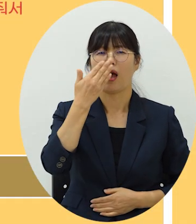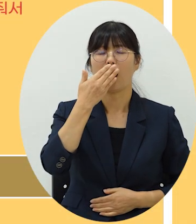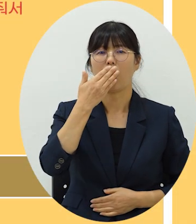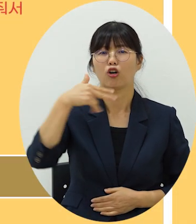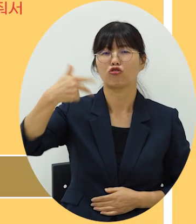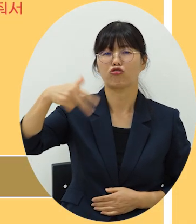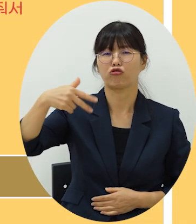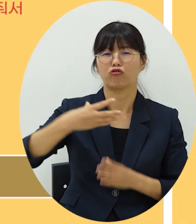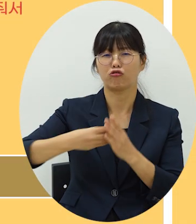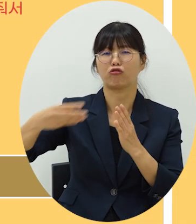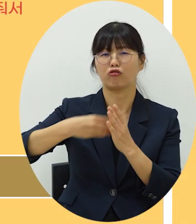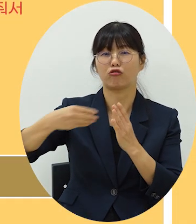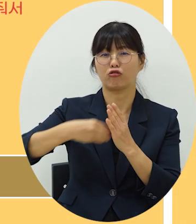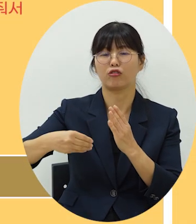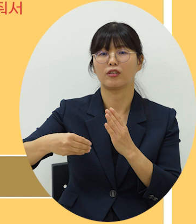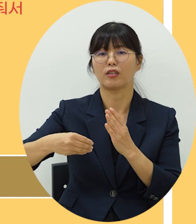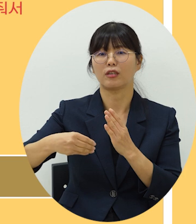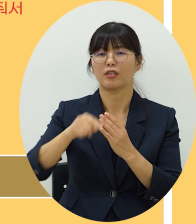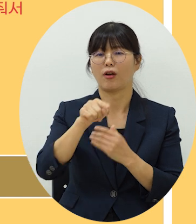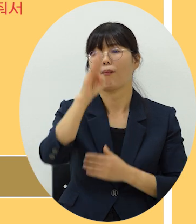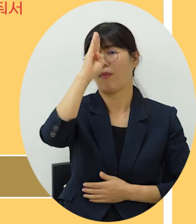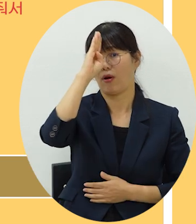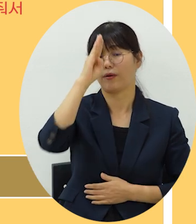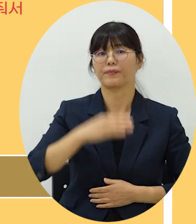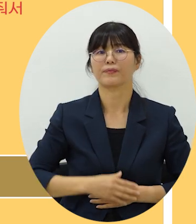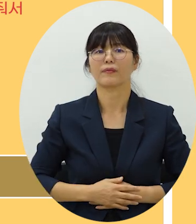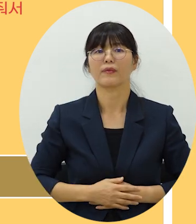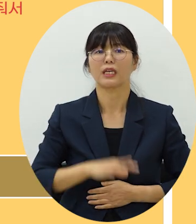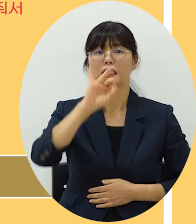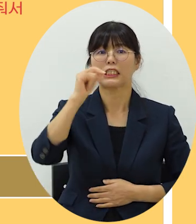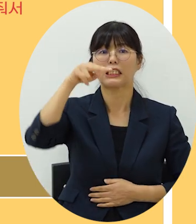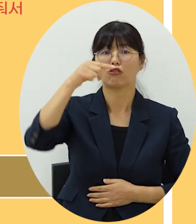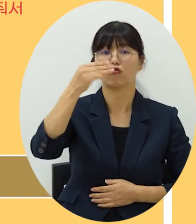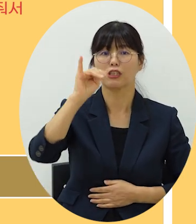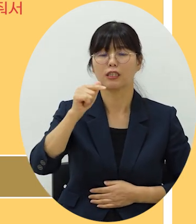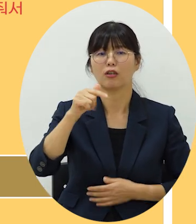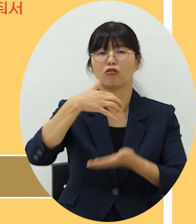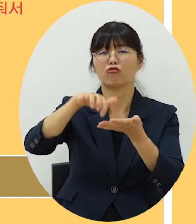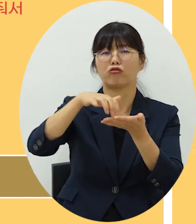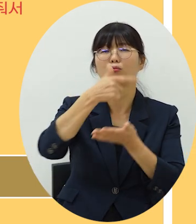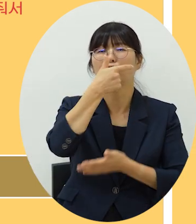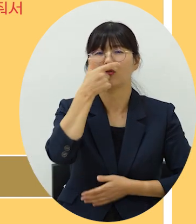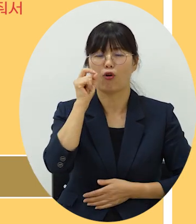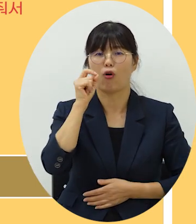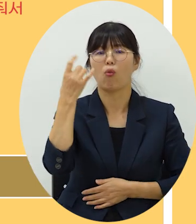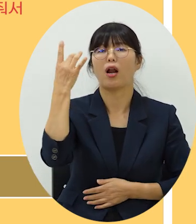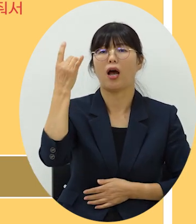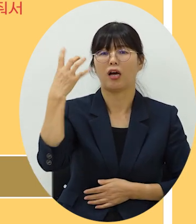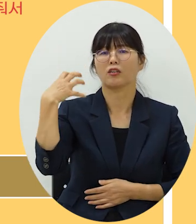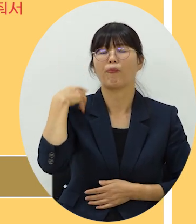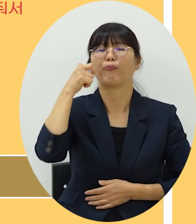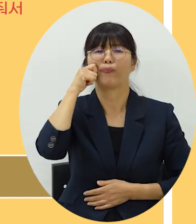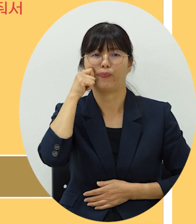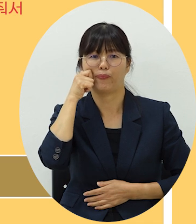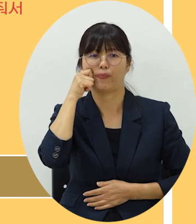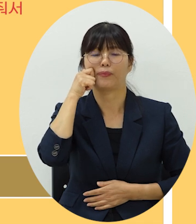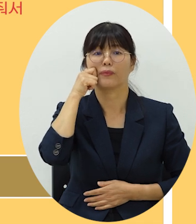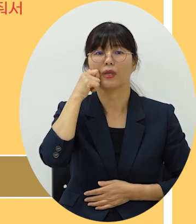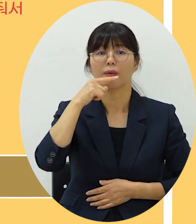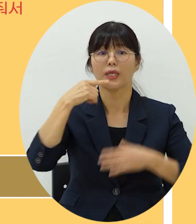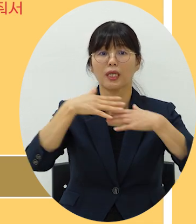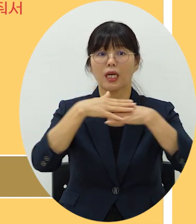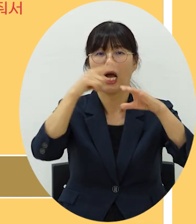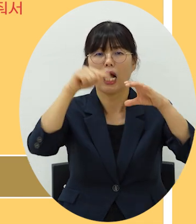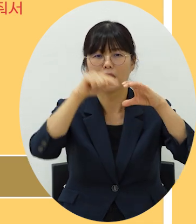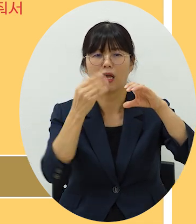당뇨병은 당이 소변으로 배출된다고 하여 붙여진 병명으로 인슐린의 분비량이 부족하거나 본래의 역할을 하지 못해서 혈액